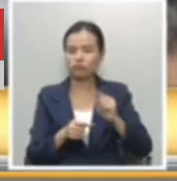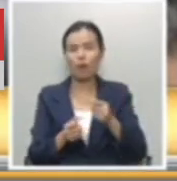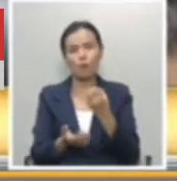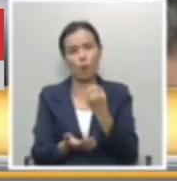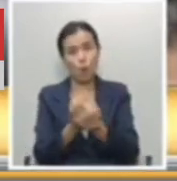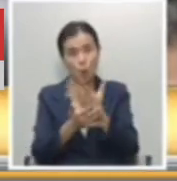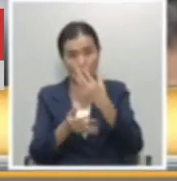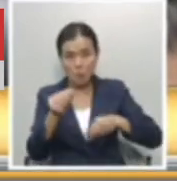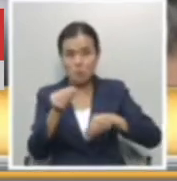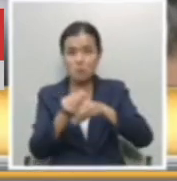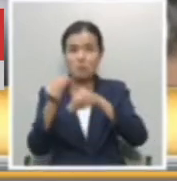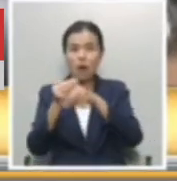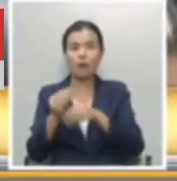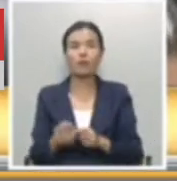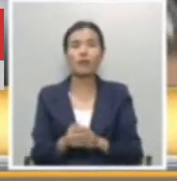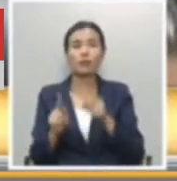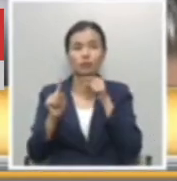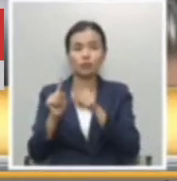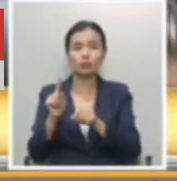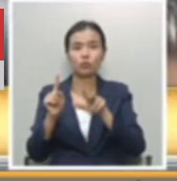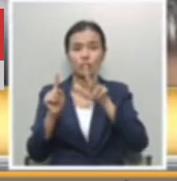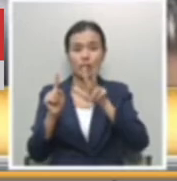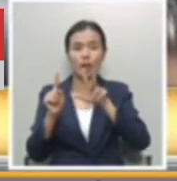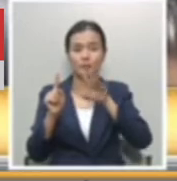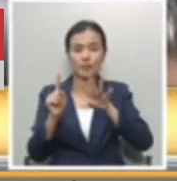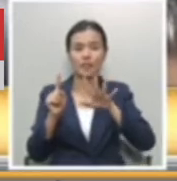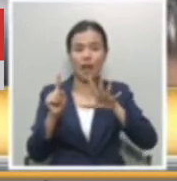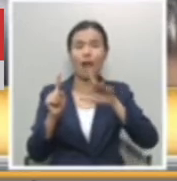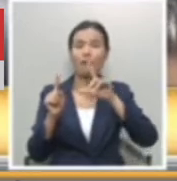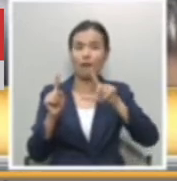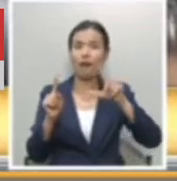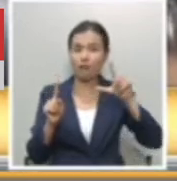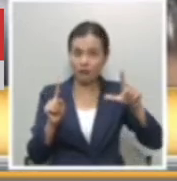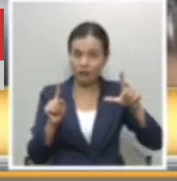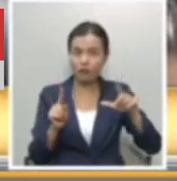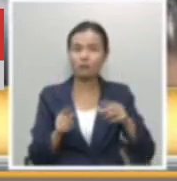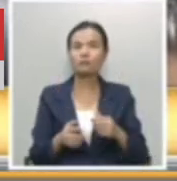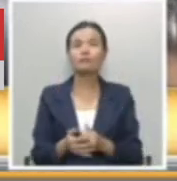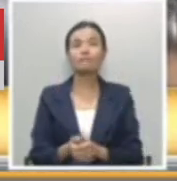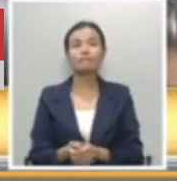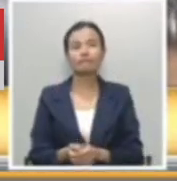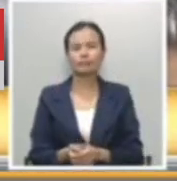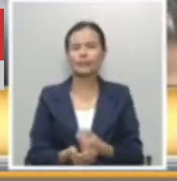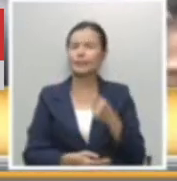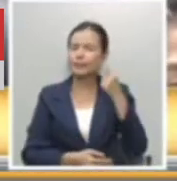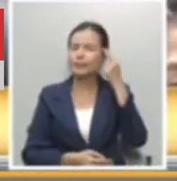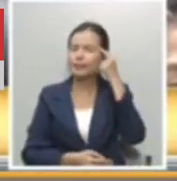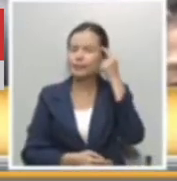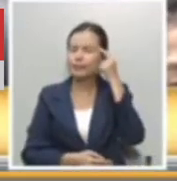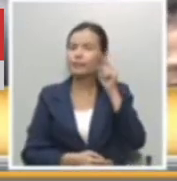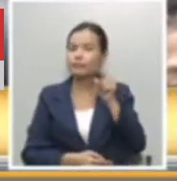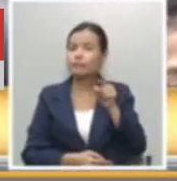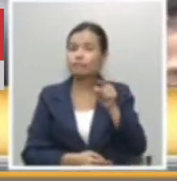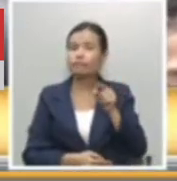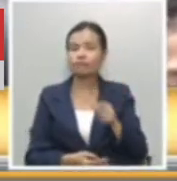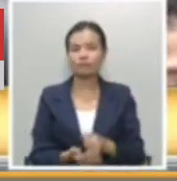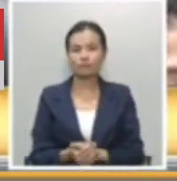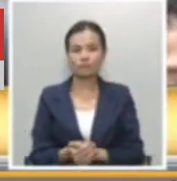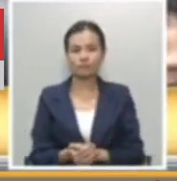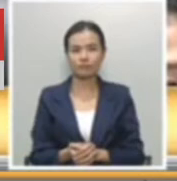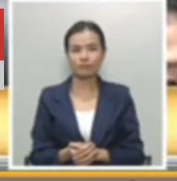ทรัพย์สินสูงขึ้นถึง 1.345 ล้านล้านบาทท่านประธานลองนึกดูครับเกือบจะเ